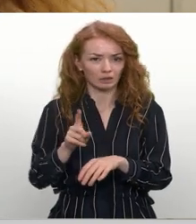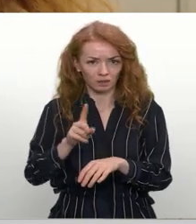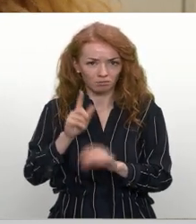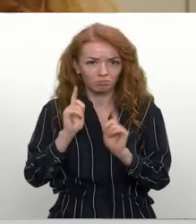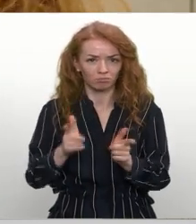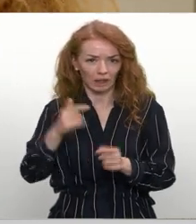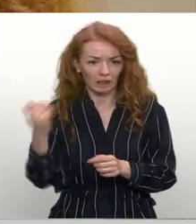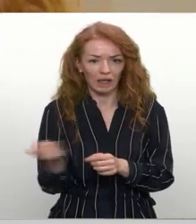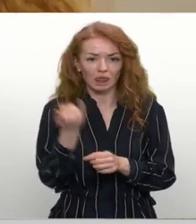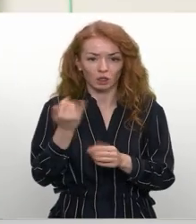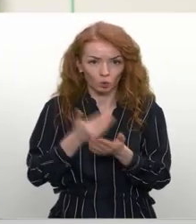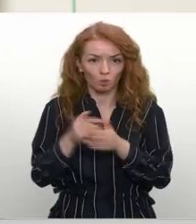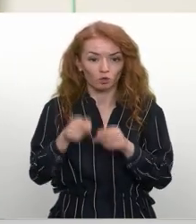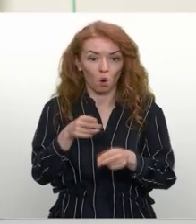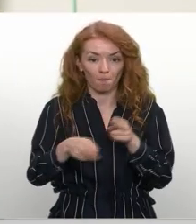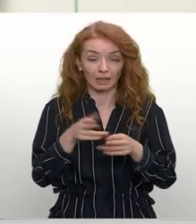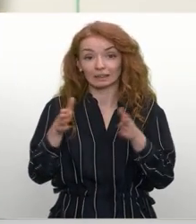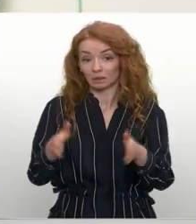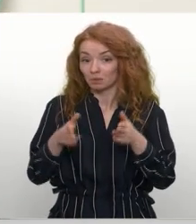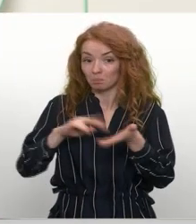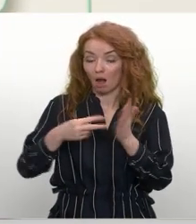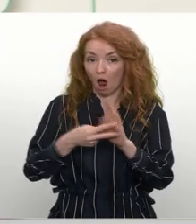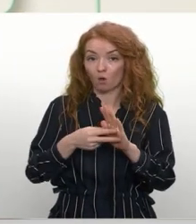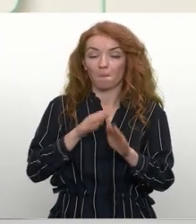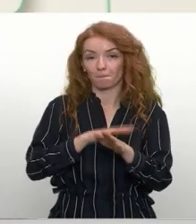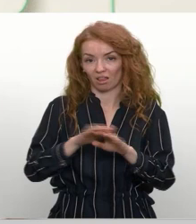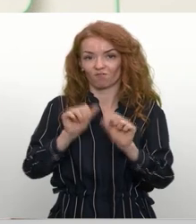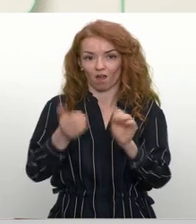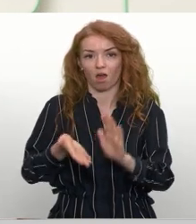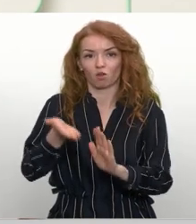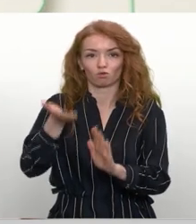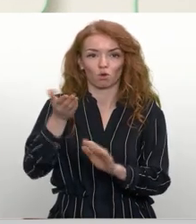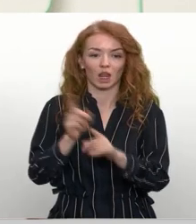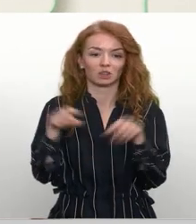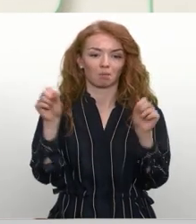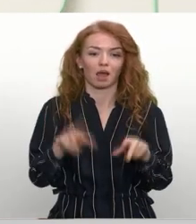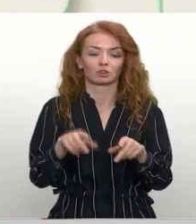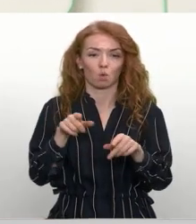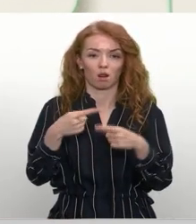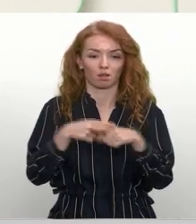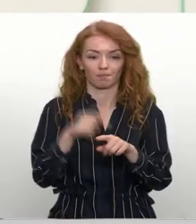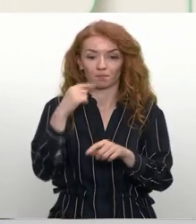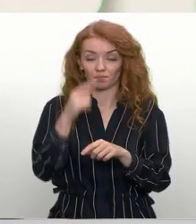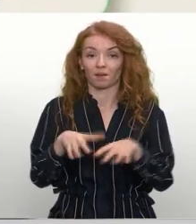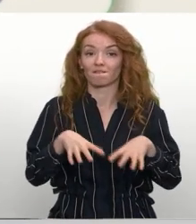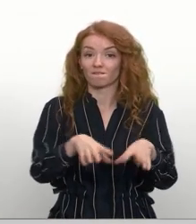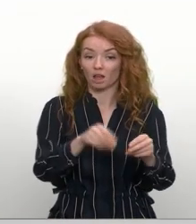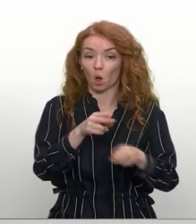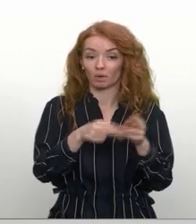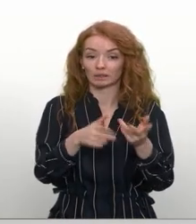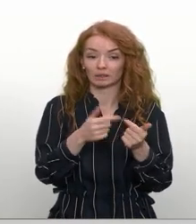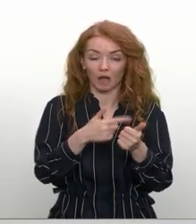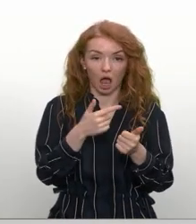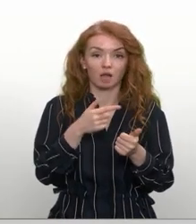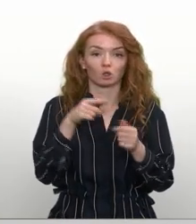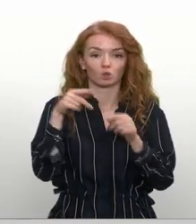šādas operācijas te praktizēt, tad slimnīca plāno arī pilnveidot speciālo aprīkojumu. Viens ir gan veiktās operācijas skaits, operācijas zāle